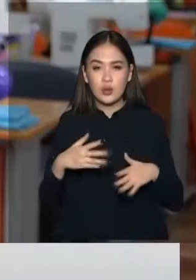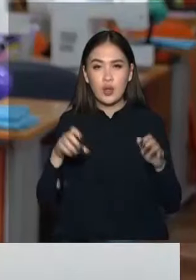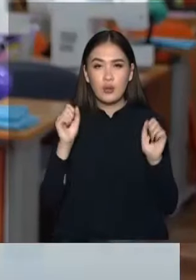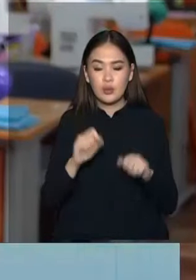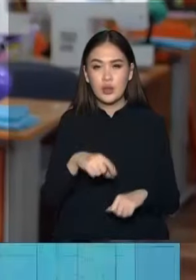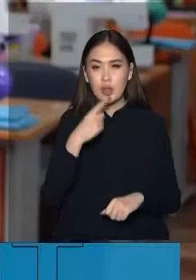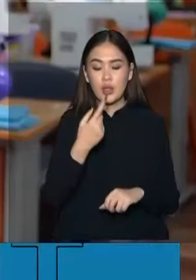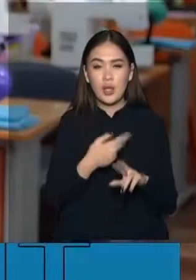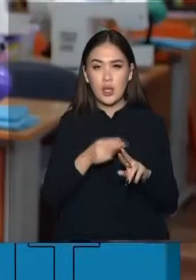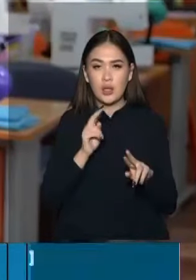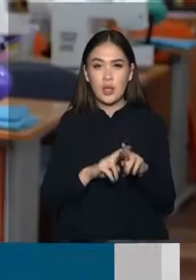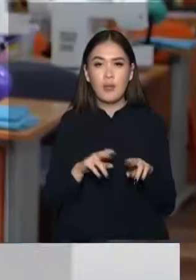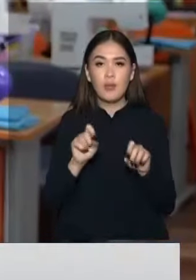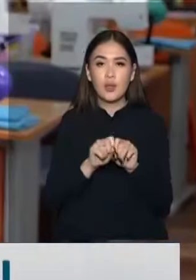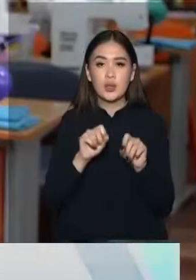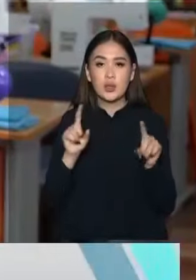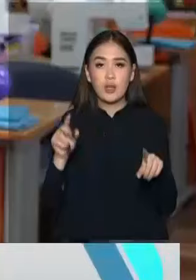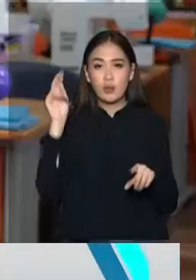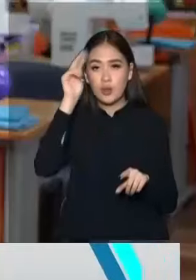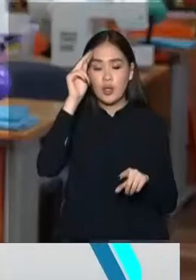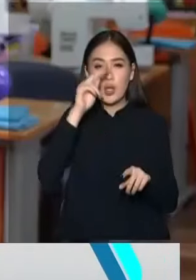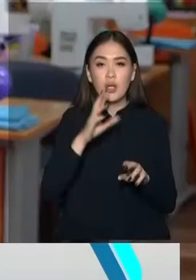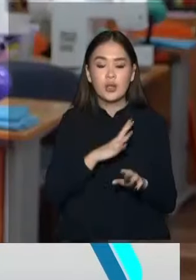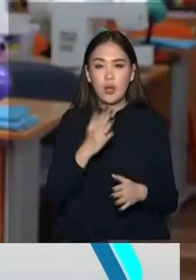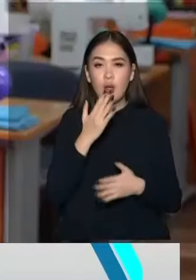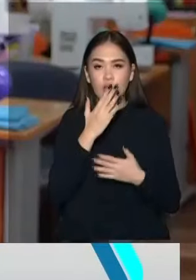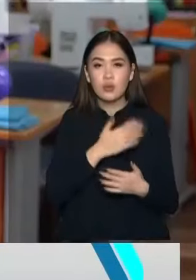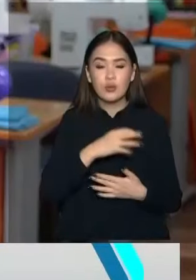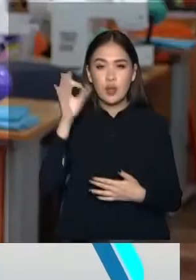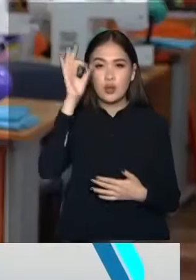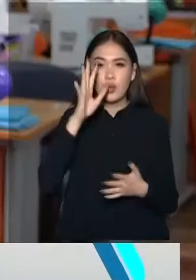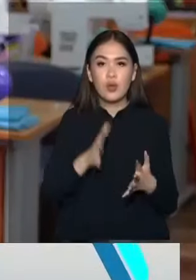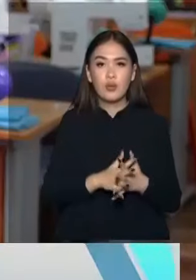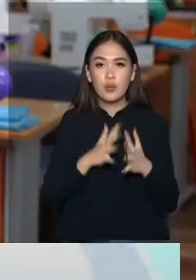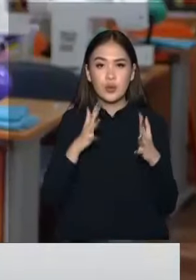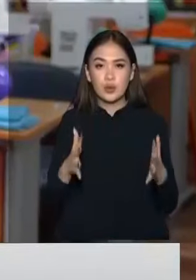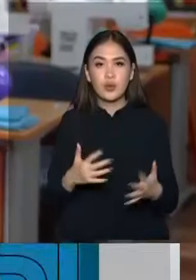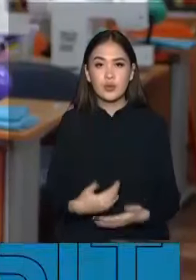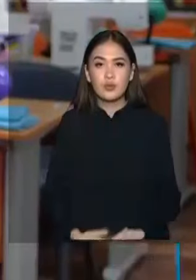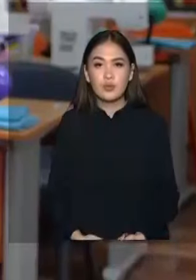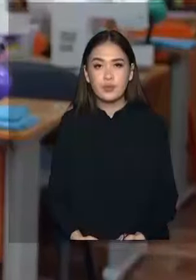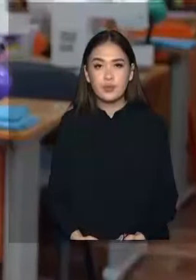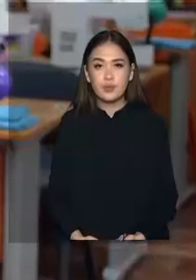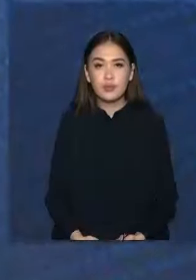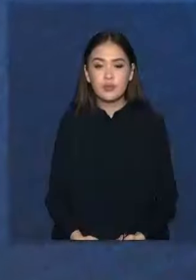болады. Және де бұндай мектеп біздің білімге деген сүйіспеншілігімізді арттыра түсті.